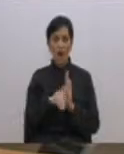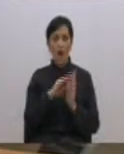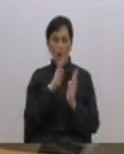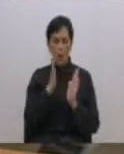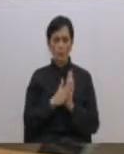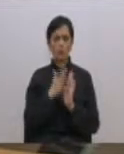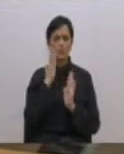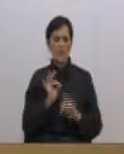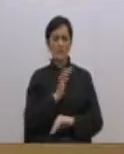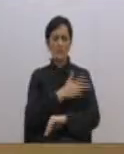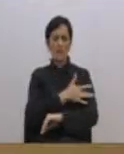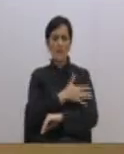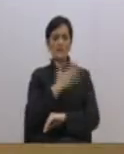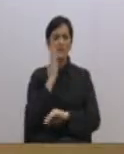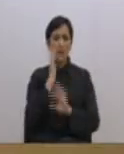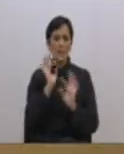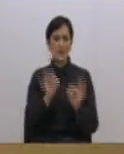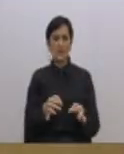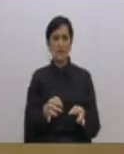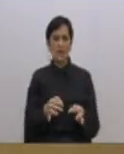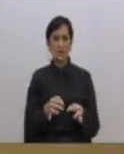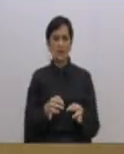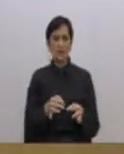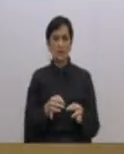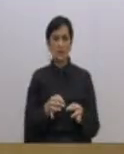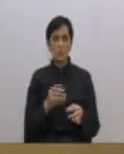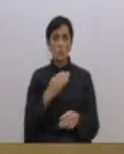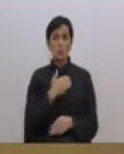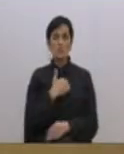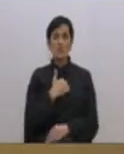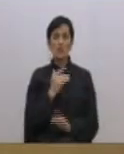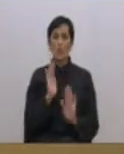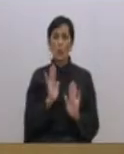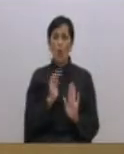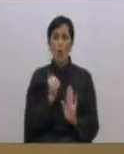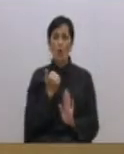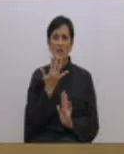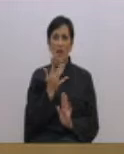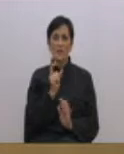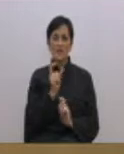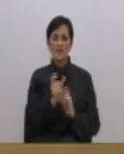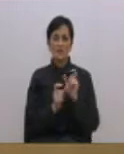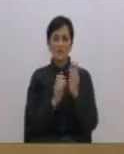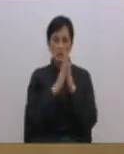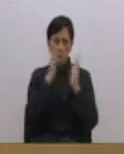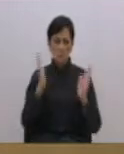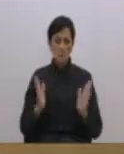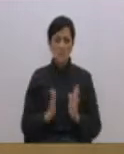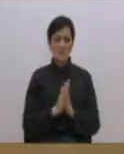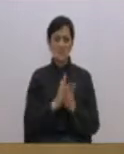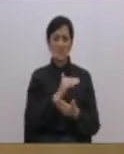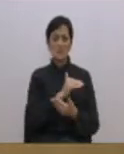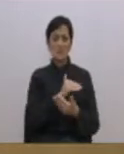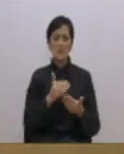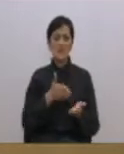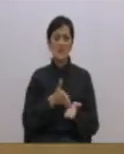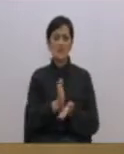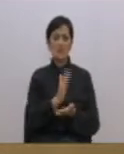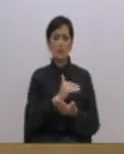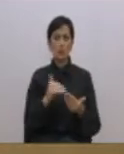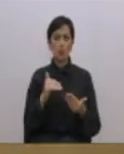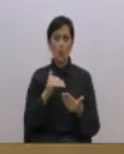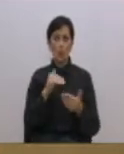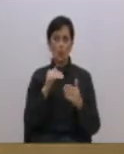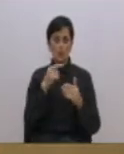dam sahurebulat de samarnad. Mindam holod randomime remarka gavaketum tianat principebis donedze raki am kanon proiekts